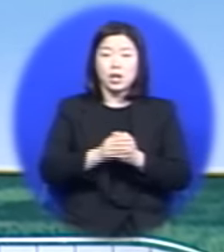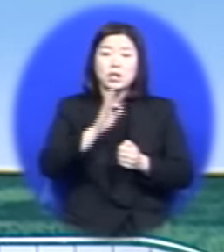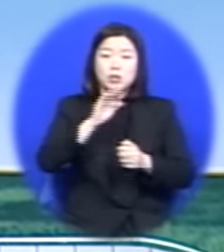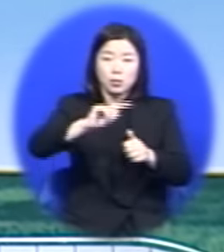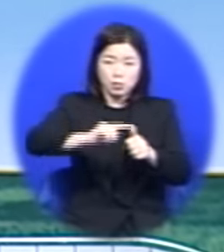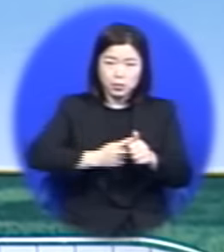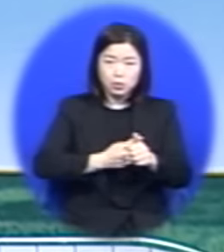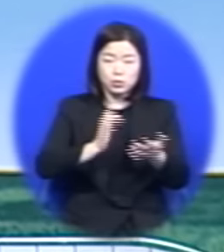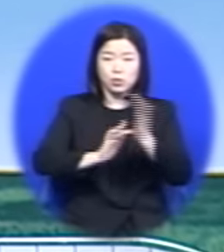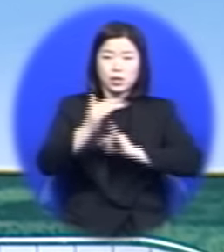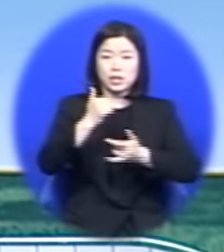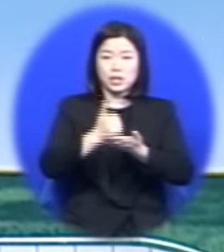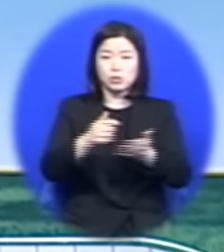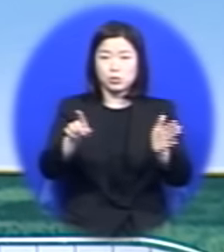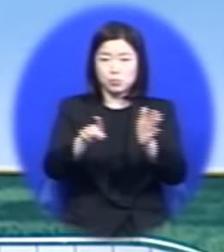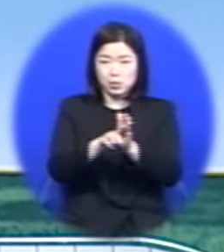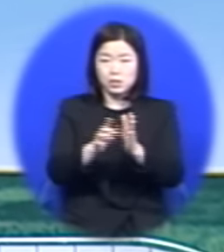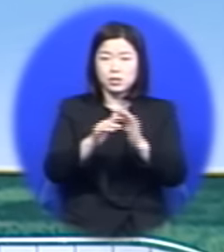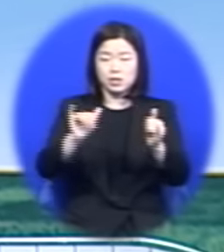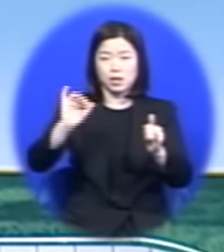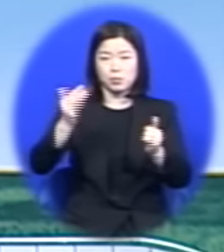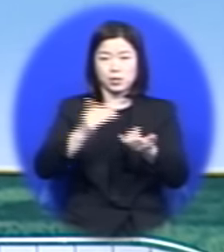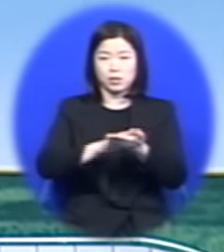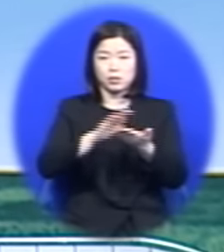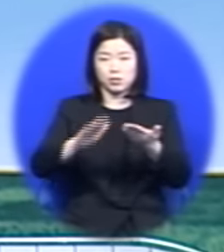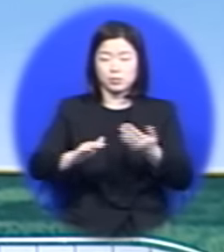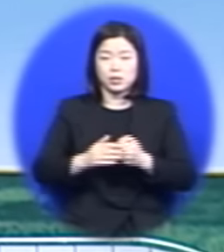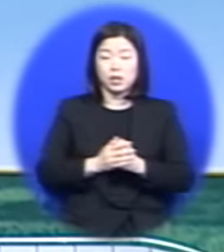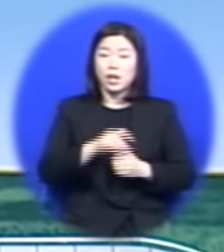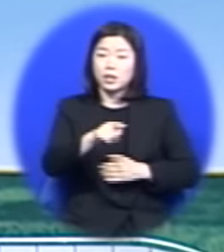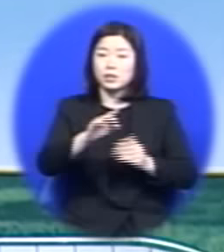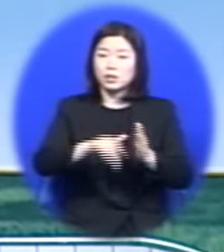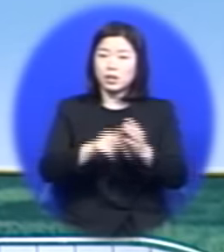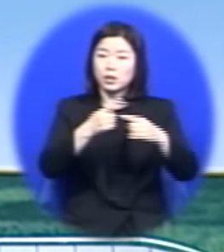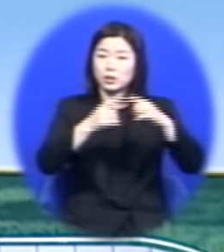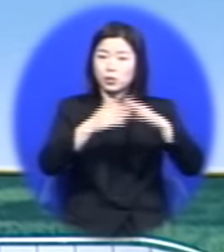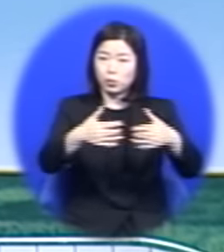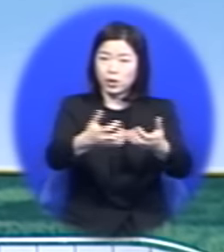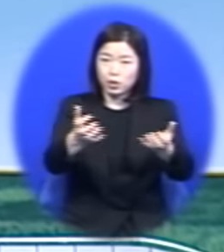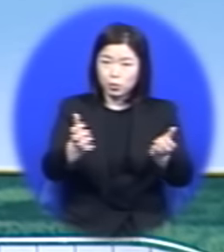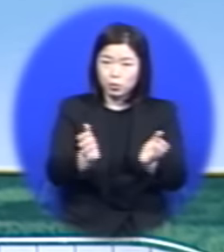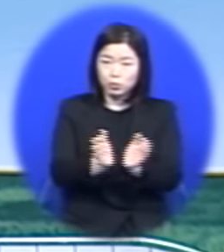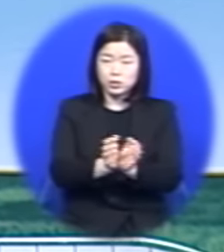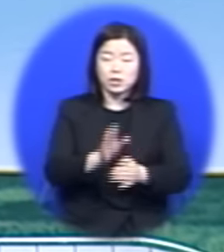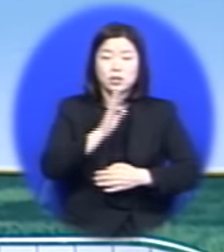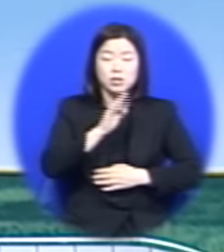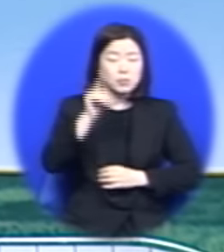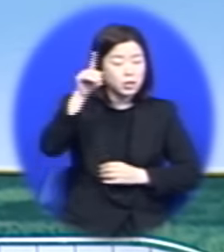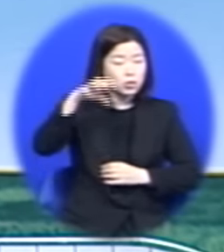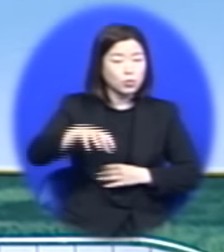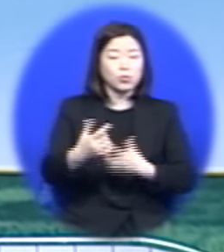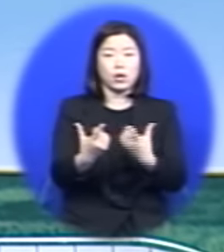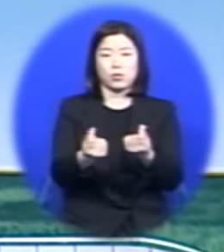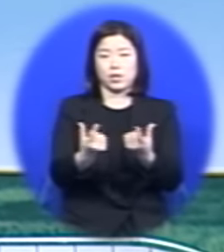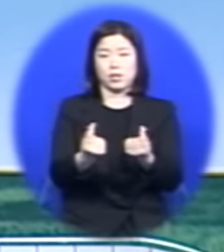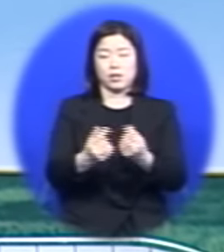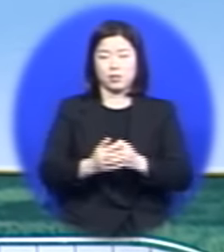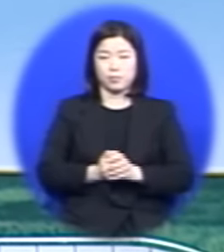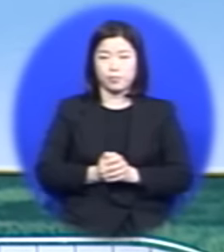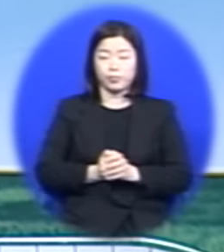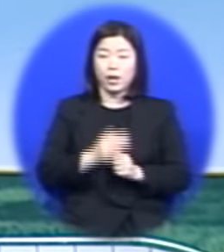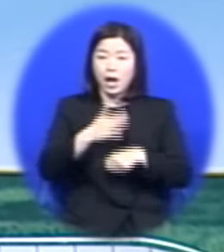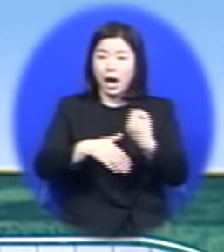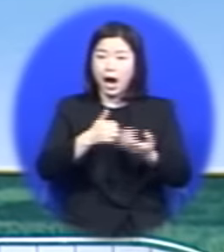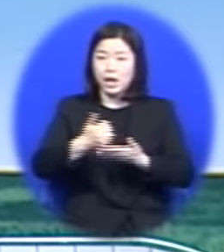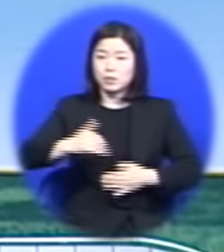비로소 우리는 예수를 믿는 사람입니다. 그때의 교회 공동체는 정말 천국과도 같습니다.